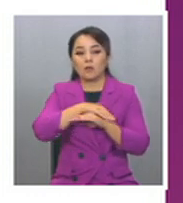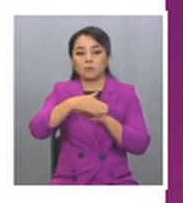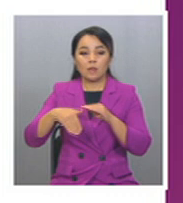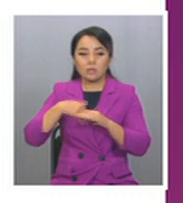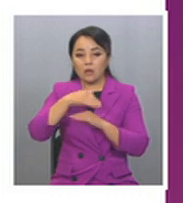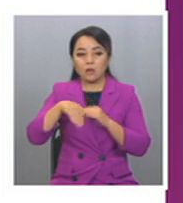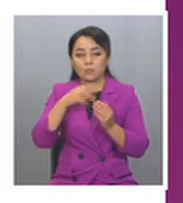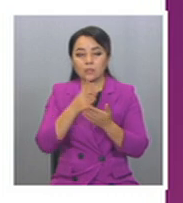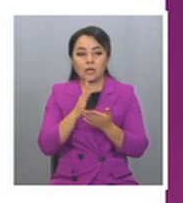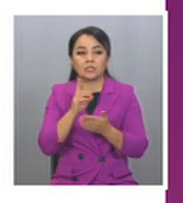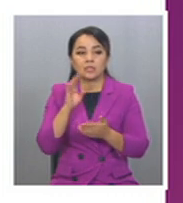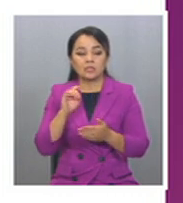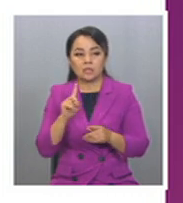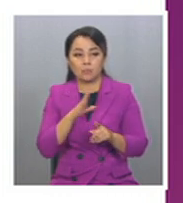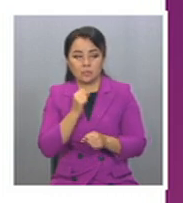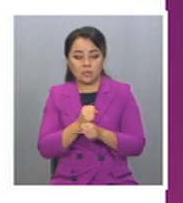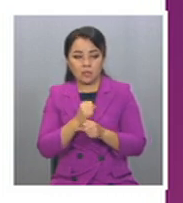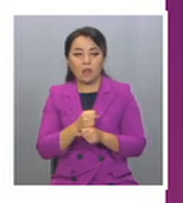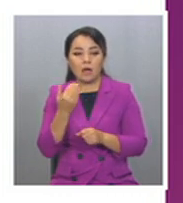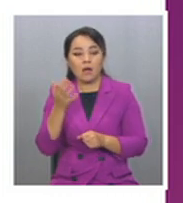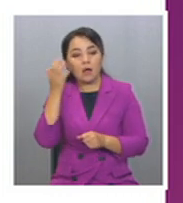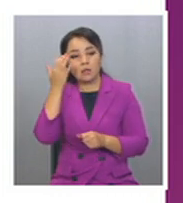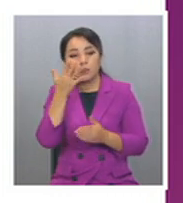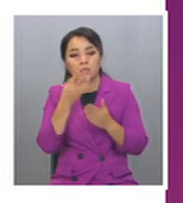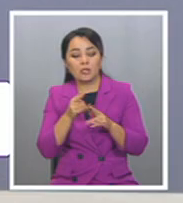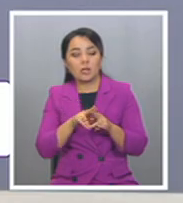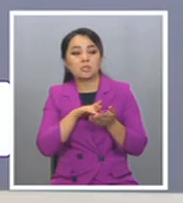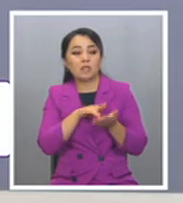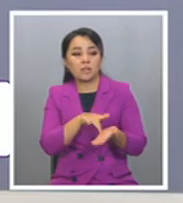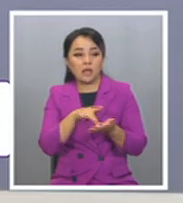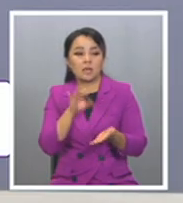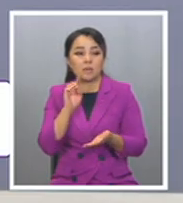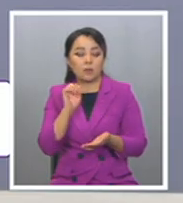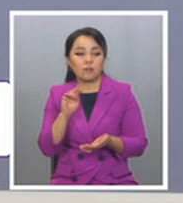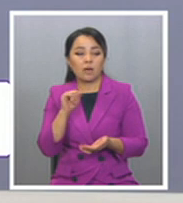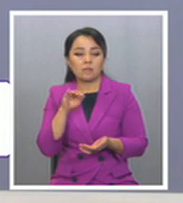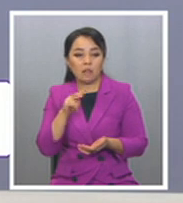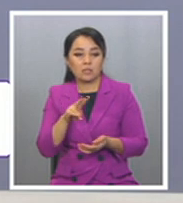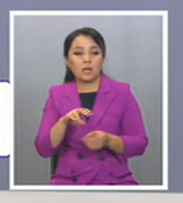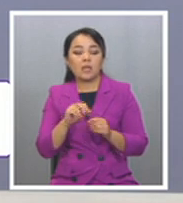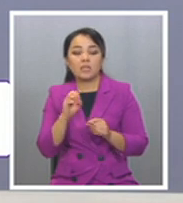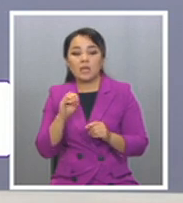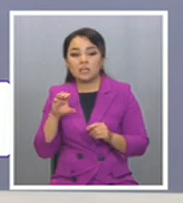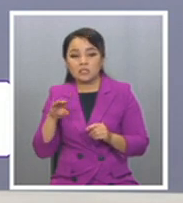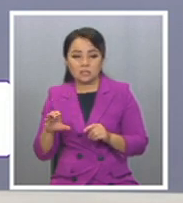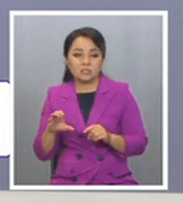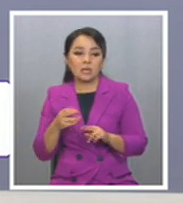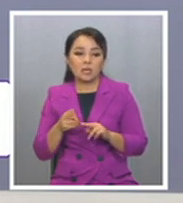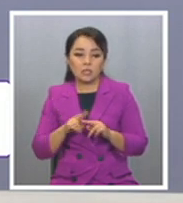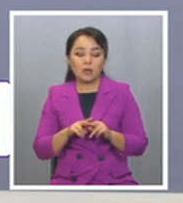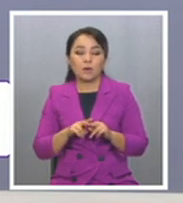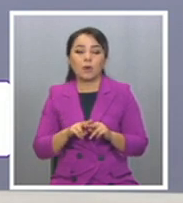10-шы ғасырда араб саяхатшысы Ибн Фадлан қазіргі Ертіс өзенінің бойымен өтіп кетіп бара жатып,